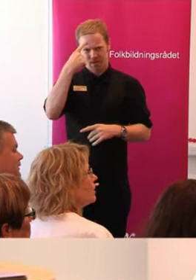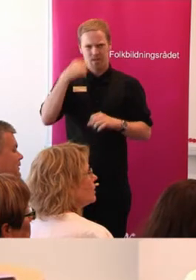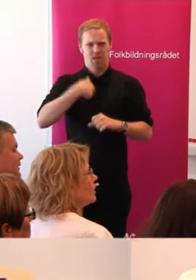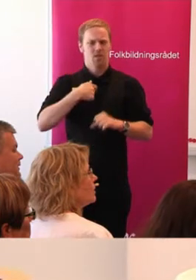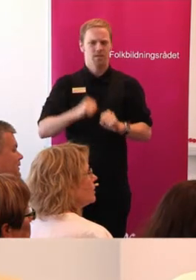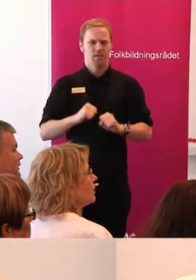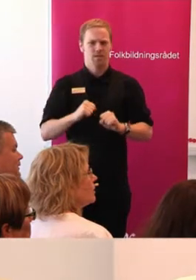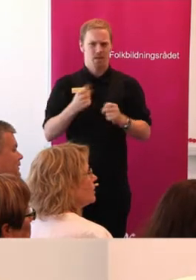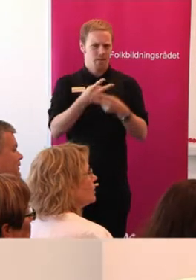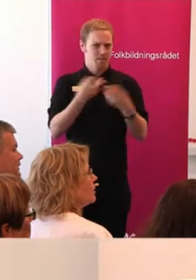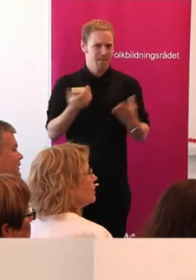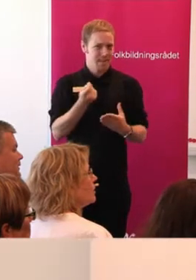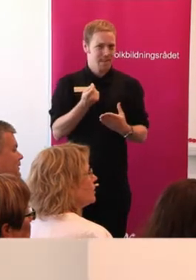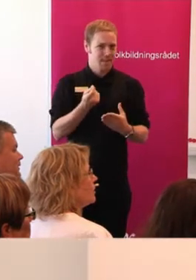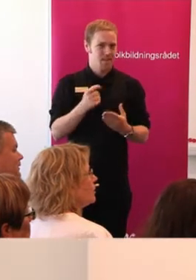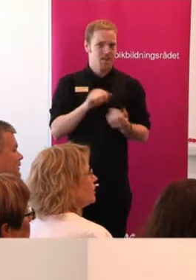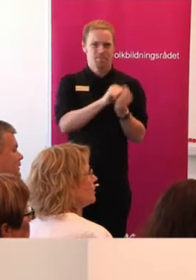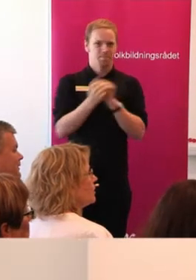och nu tänkte jag också prata lite.